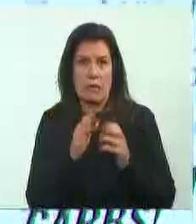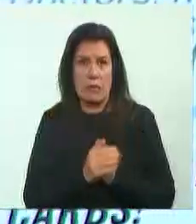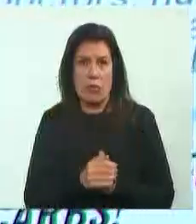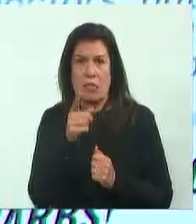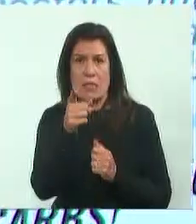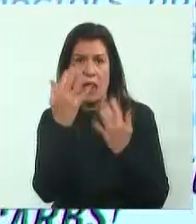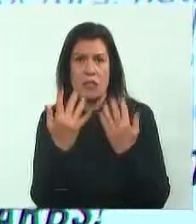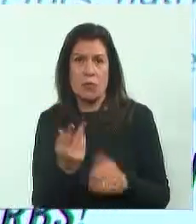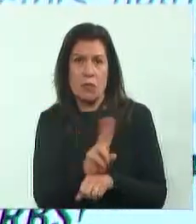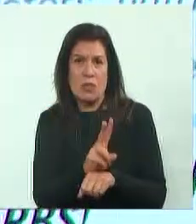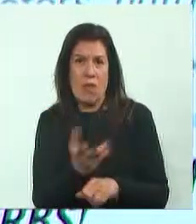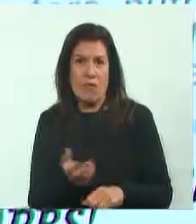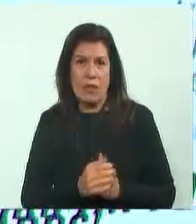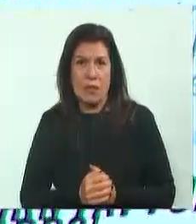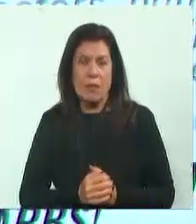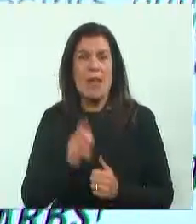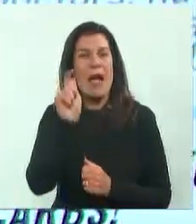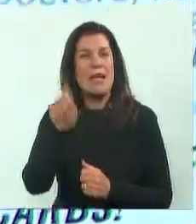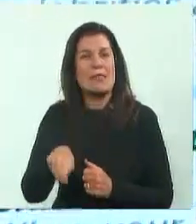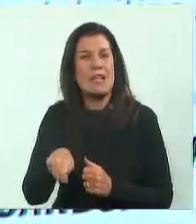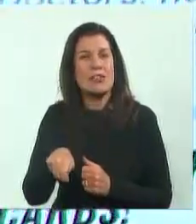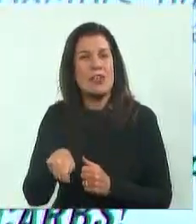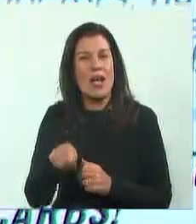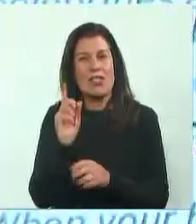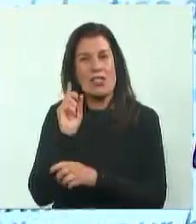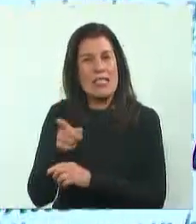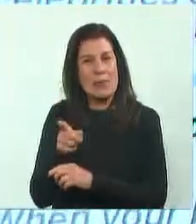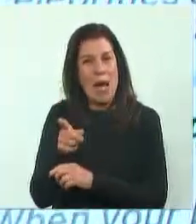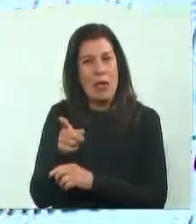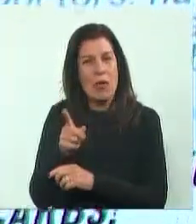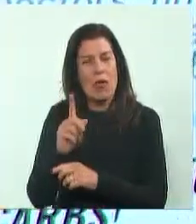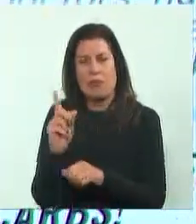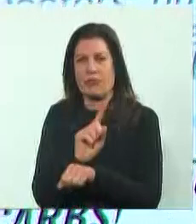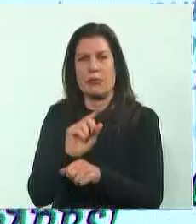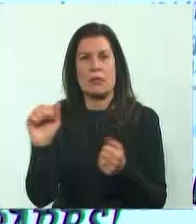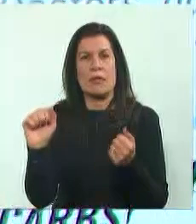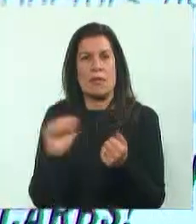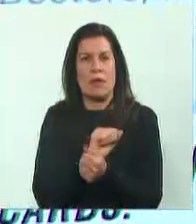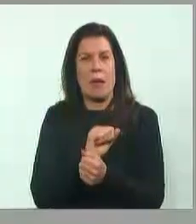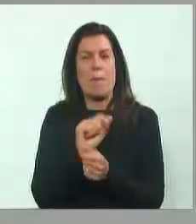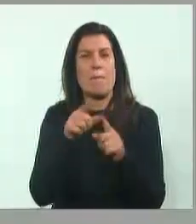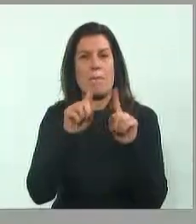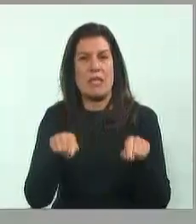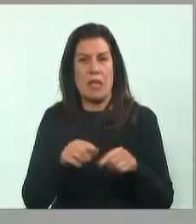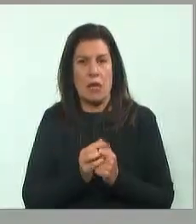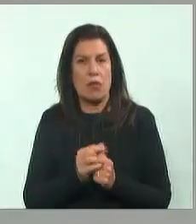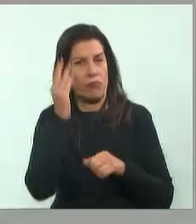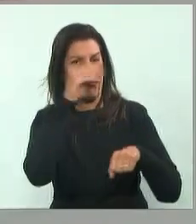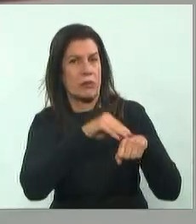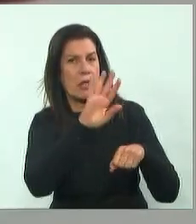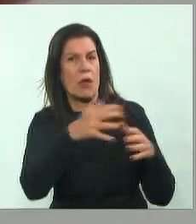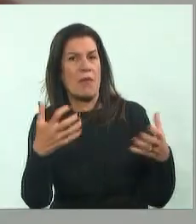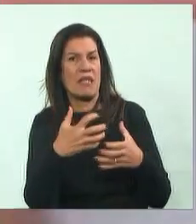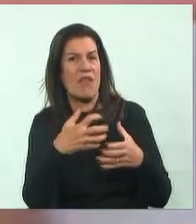לכן את כרטיס האשראי שאיתו הזמנו את הכדורים, ביטלנו מיד. עדכנו כמובן את חברת האשראי בעונה, ואם אתם